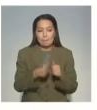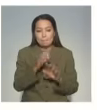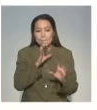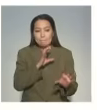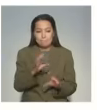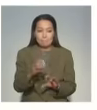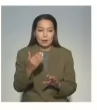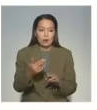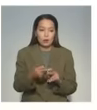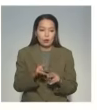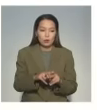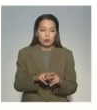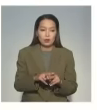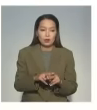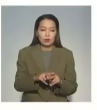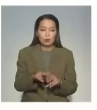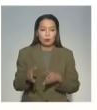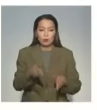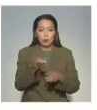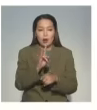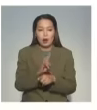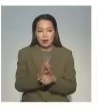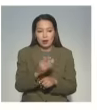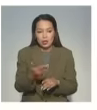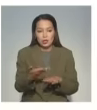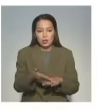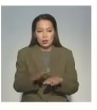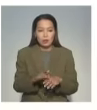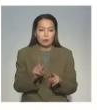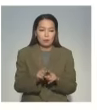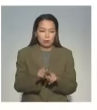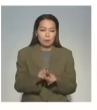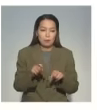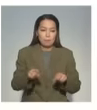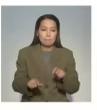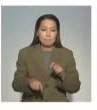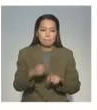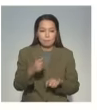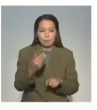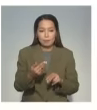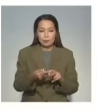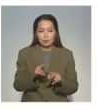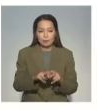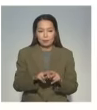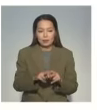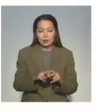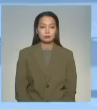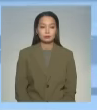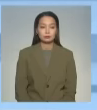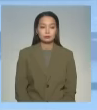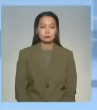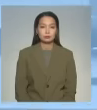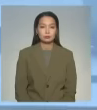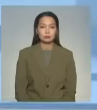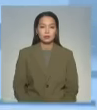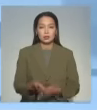умышленно совершение чужого имущества путем обмана, совершил тяжкие коррупционные уголовные правонарушения против собственности, против интересов государственной службы.